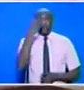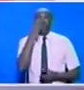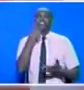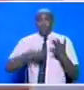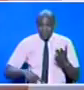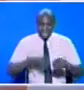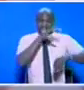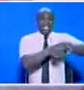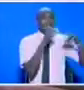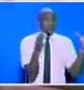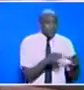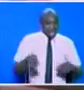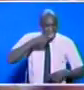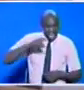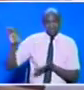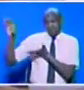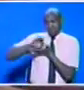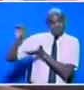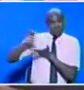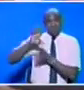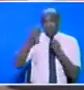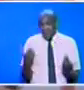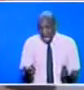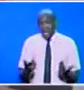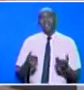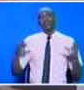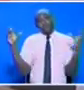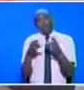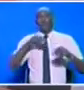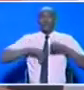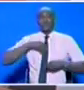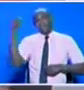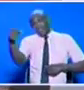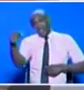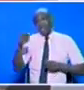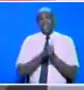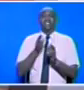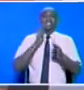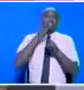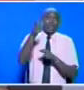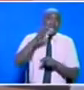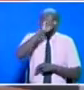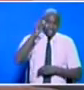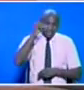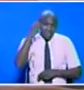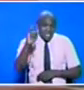ati NASA sisi tunapatiwa pesa na makatel, na waweka pale jina la Jimmy